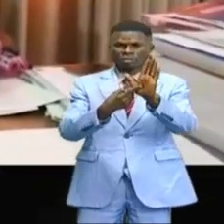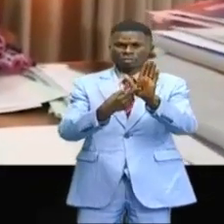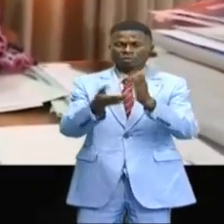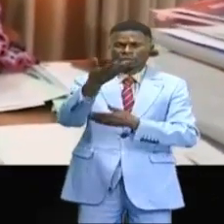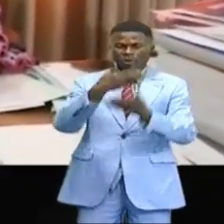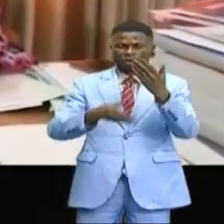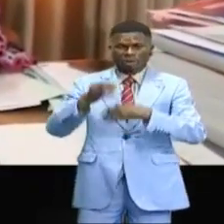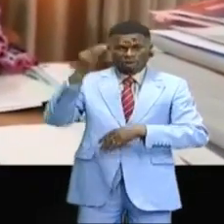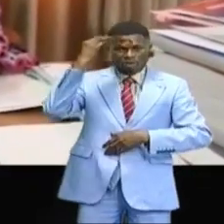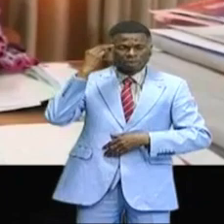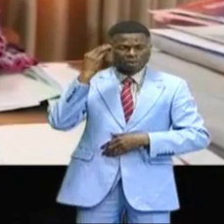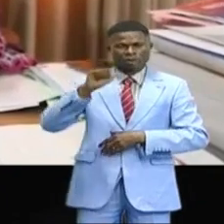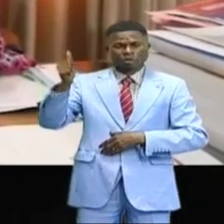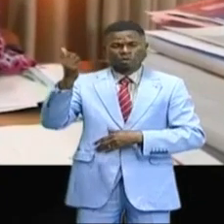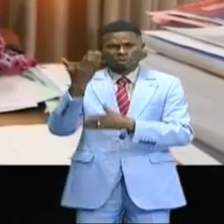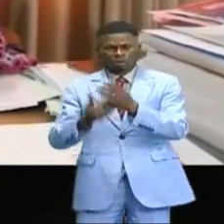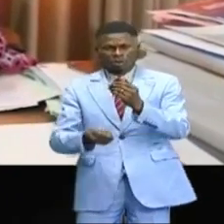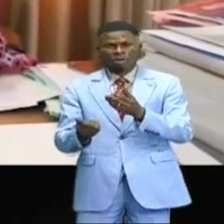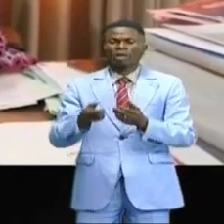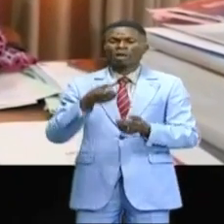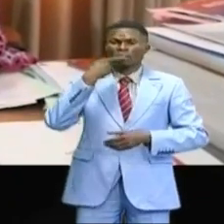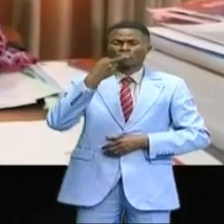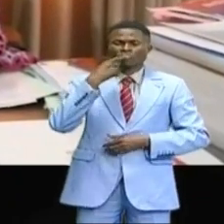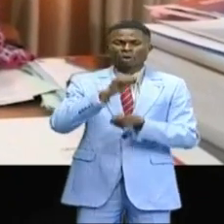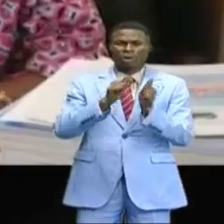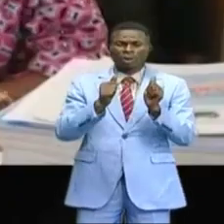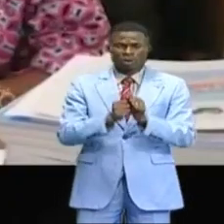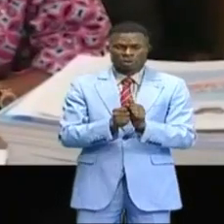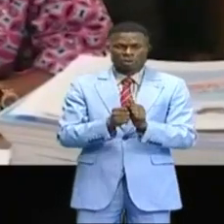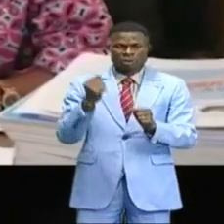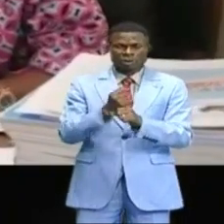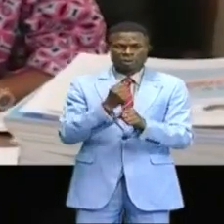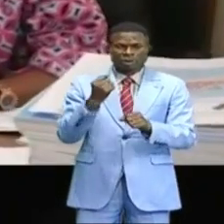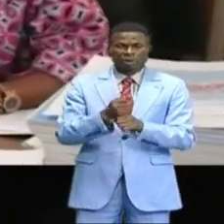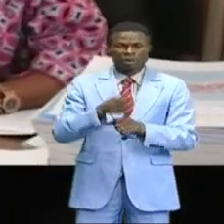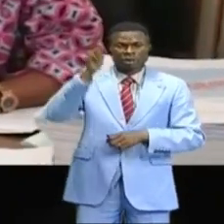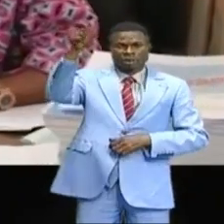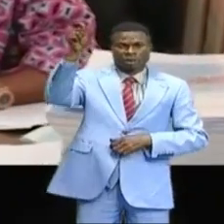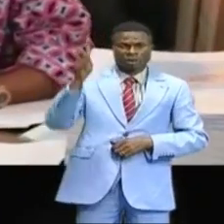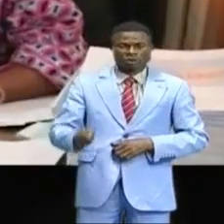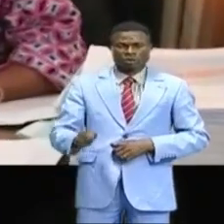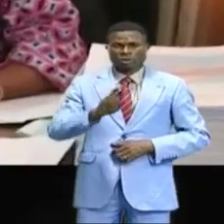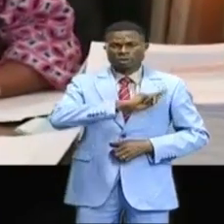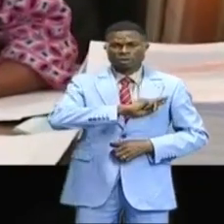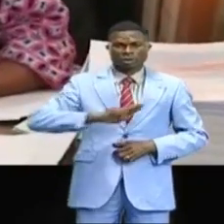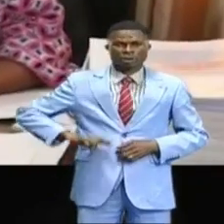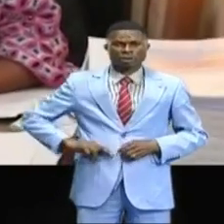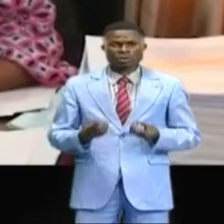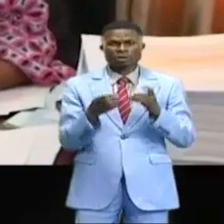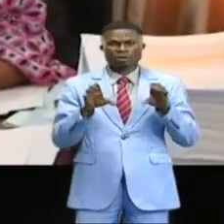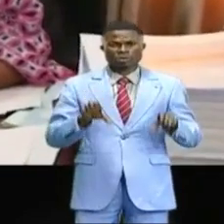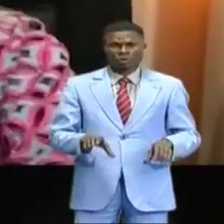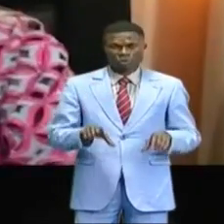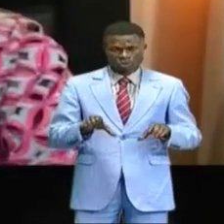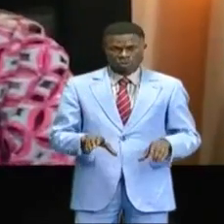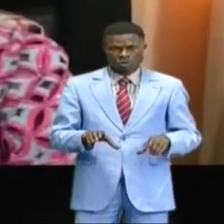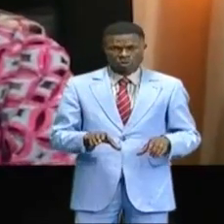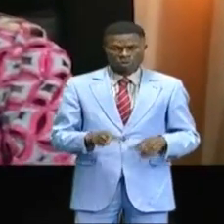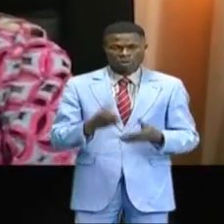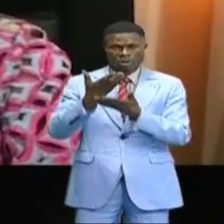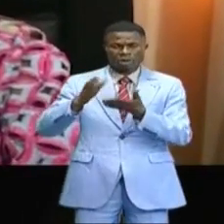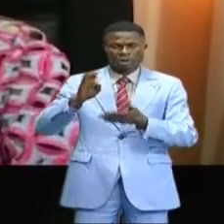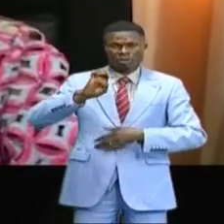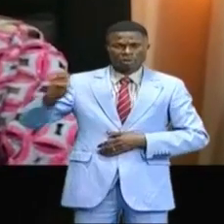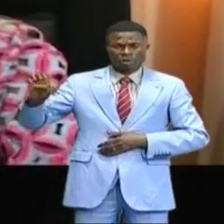en mission, qui est revenu sur l'évolution des opérations menées par les forces armées de la République démocratique du Congo dans la partie